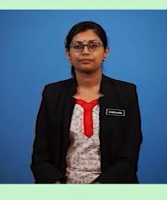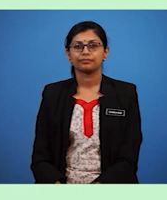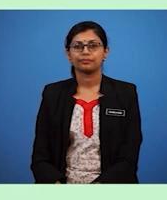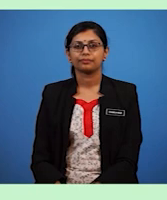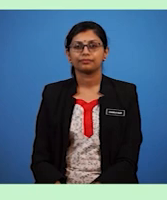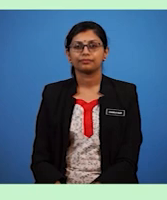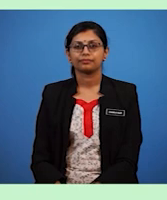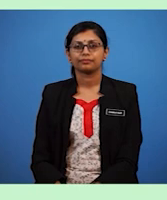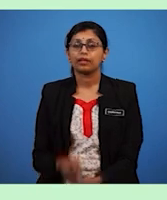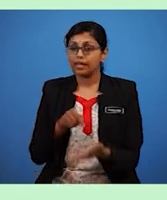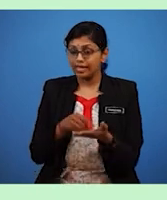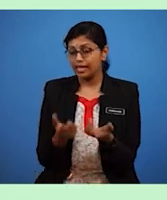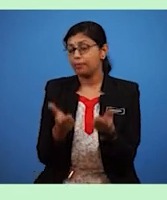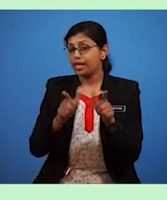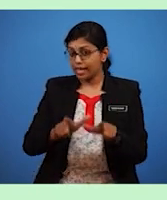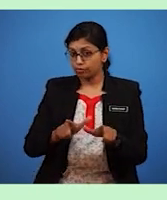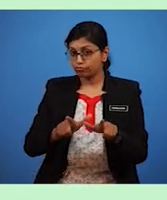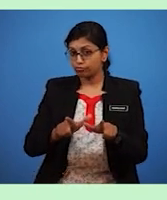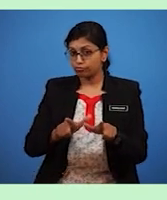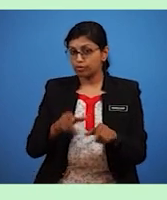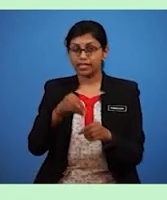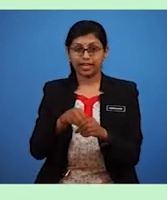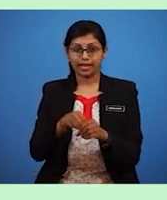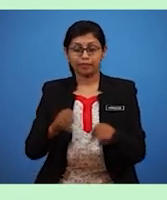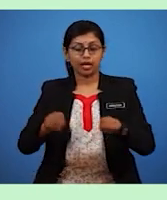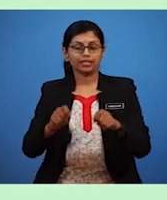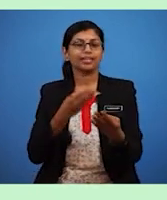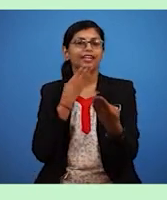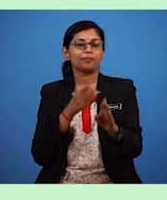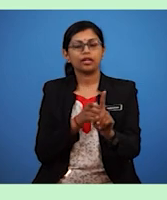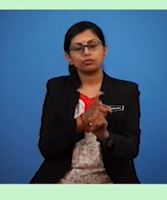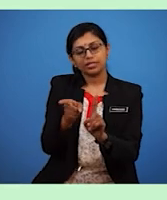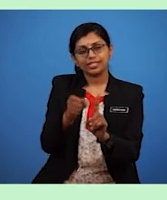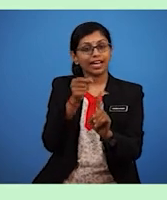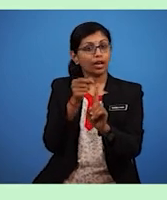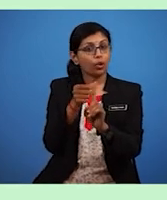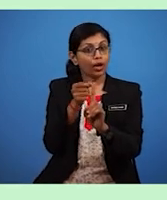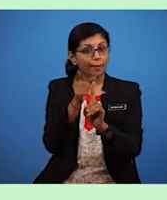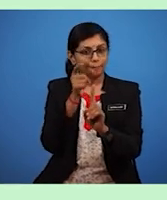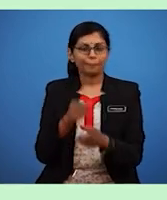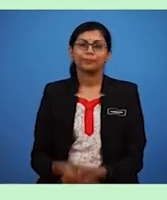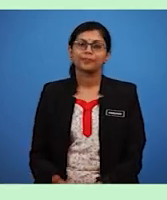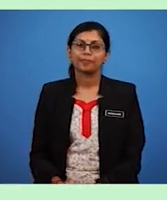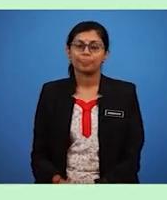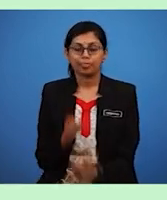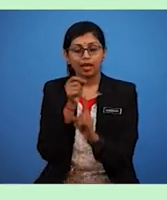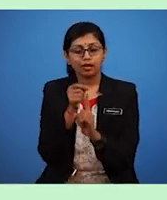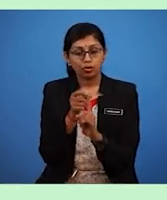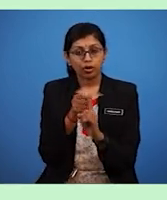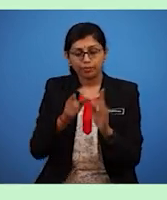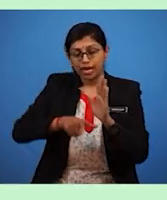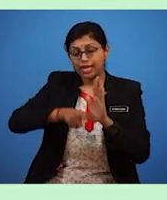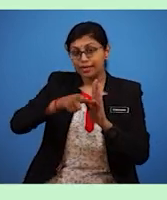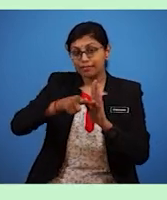Inilah yang berlaku dalam tindak balas penyesaran logam, iaitu logam yang